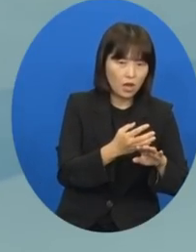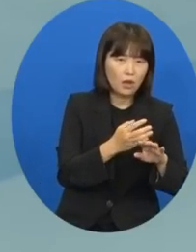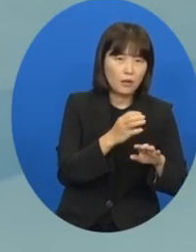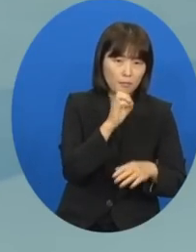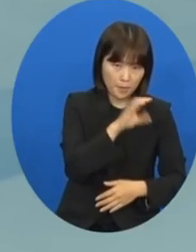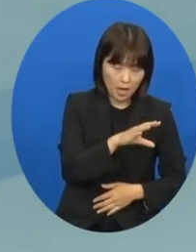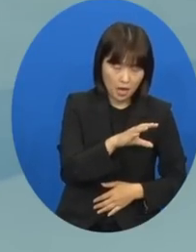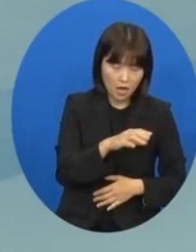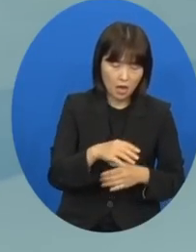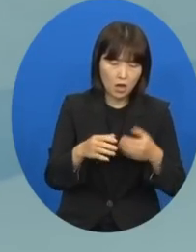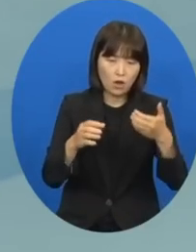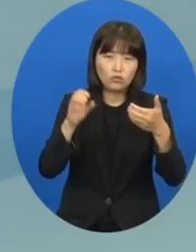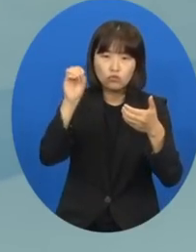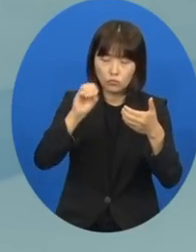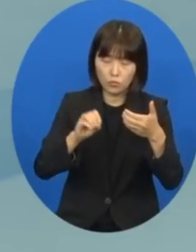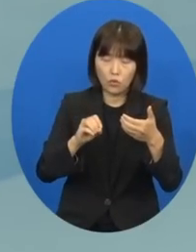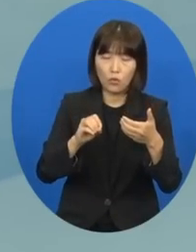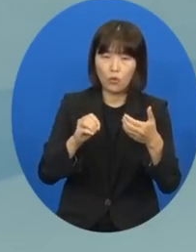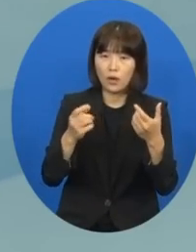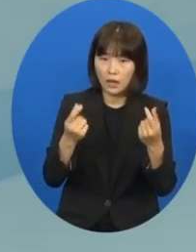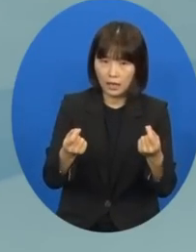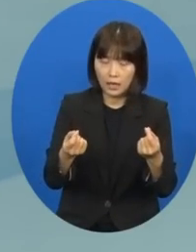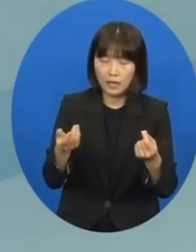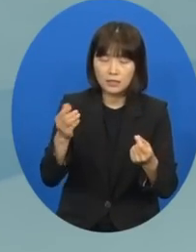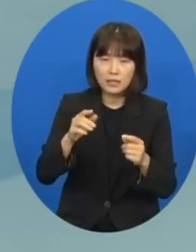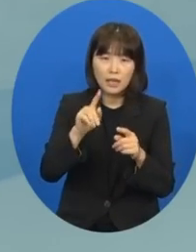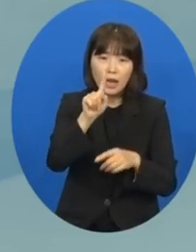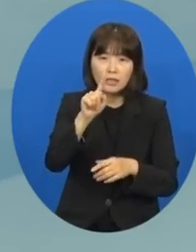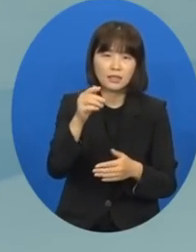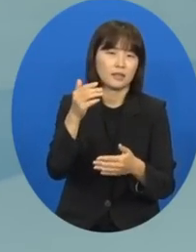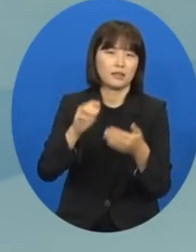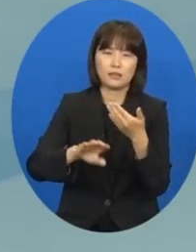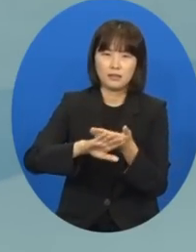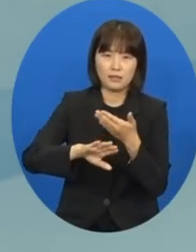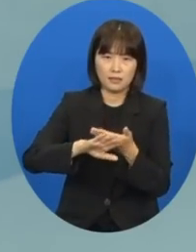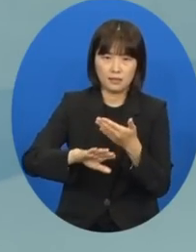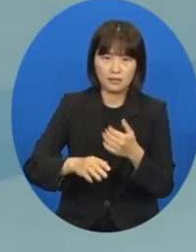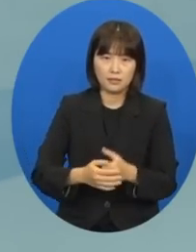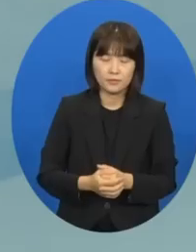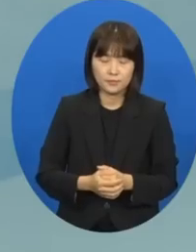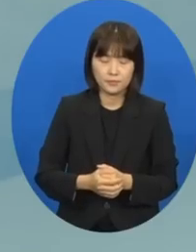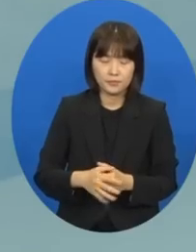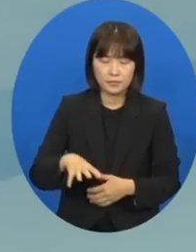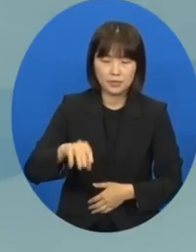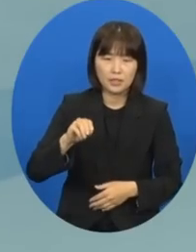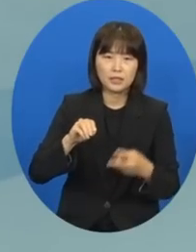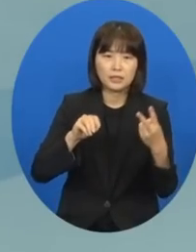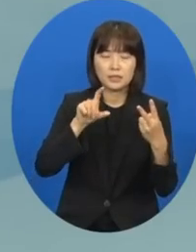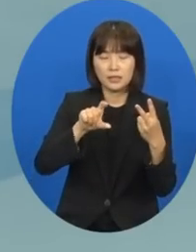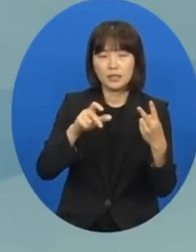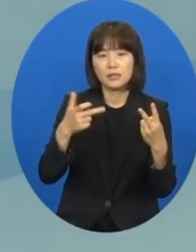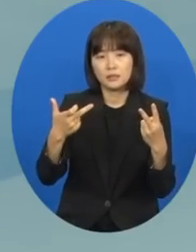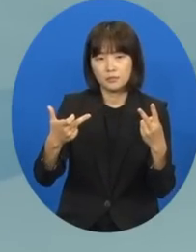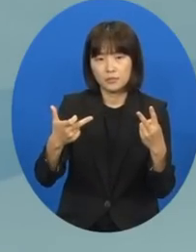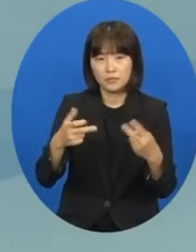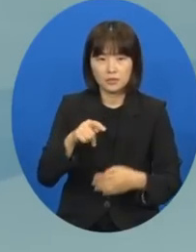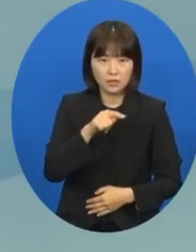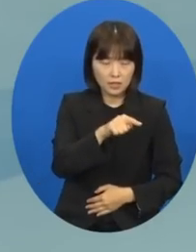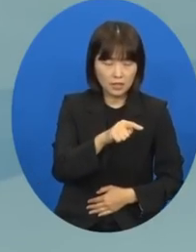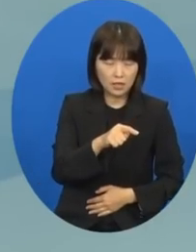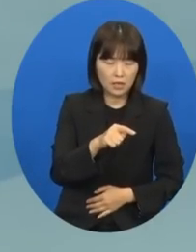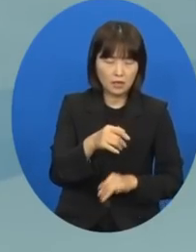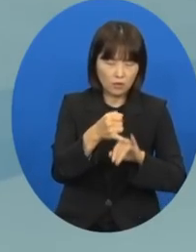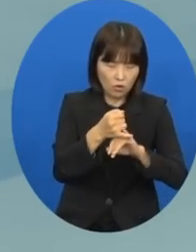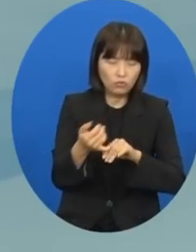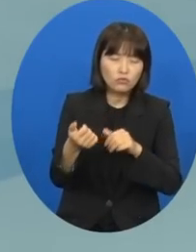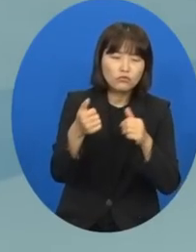같은데 단 하나가 다르다는 것을 너무나 명확하게 알게 됩니다. 예를 들어서 창세기 2장 17절 내가 반드시 죽으리라. 이게 하나님의